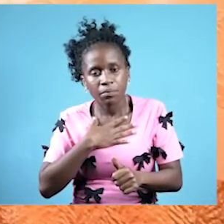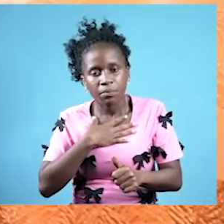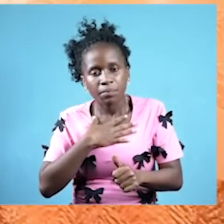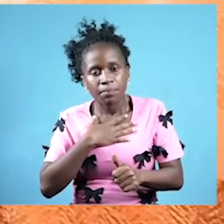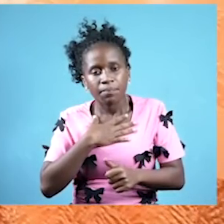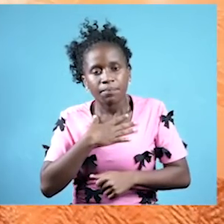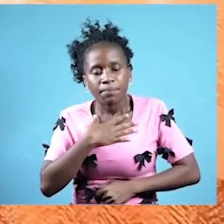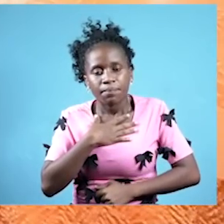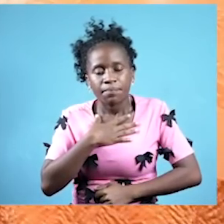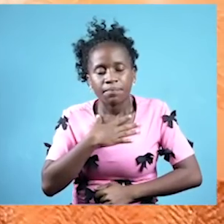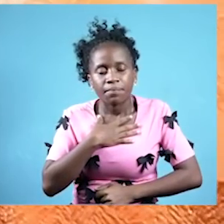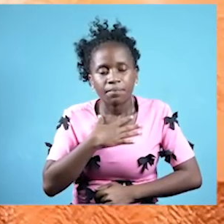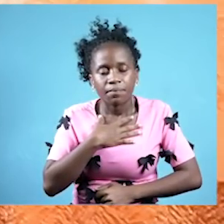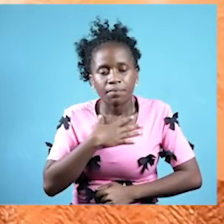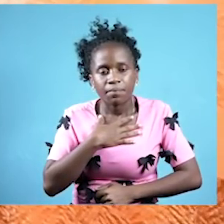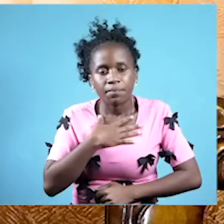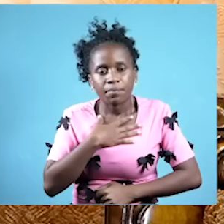kiongozi wangu